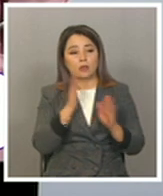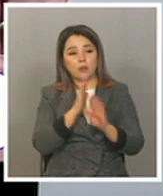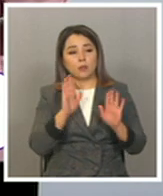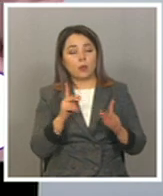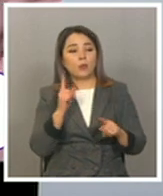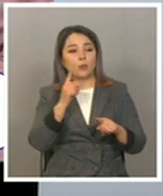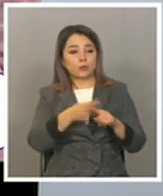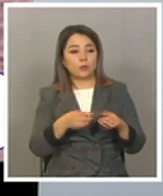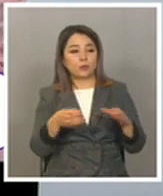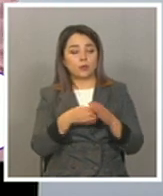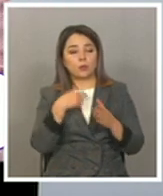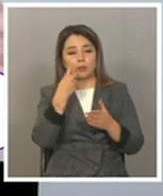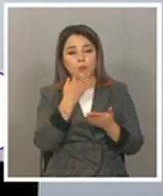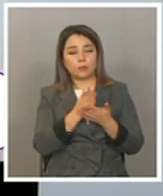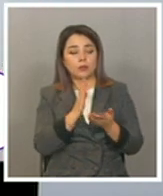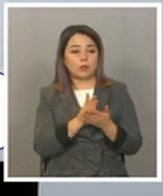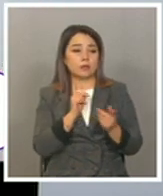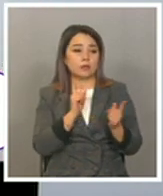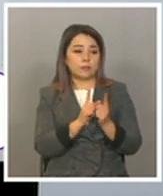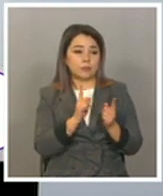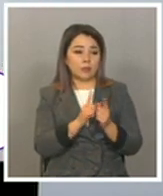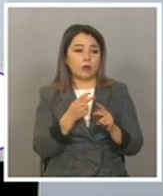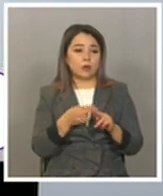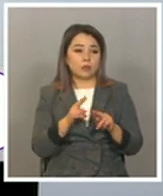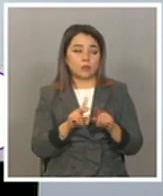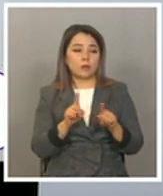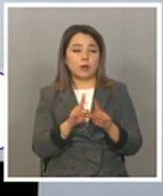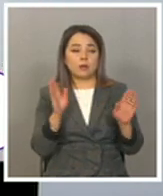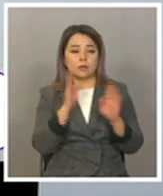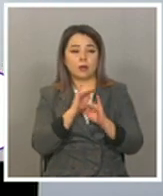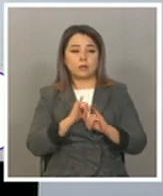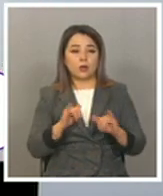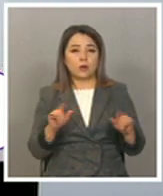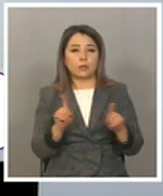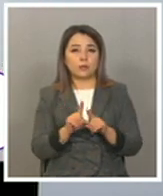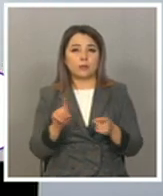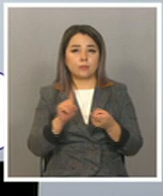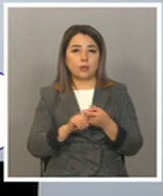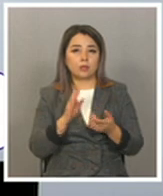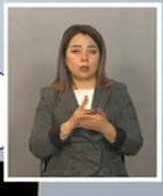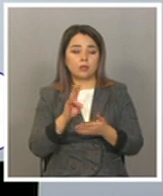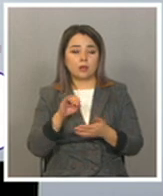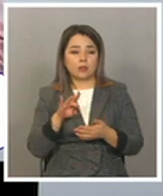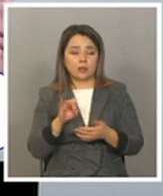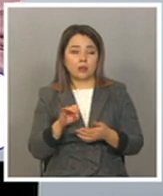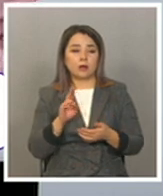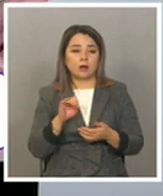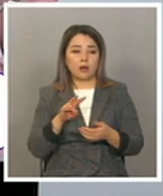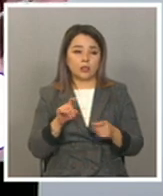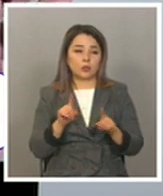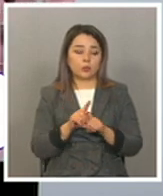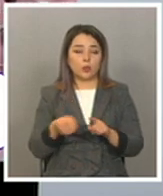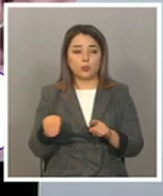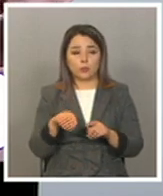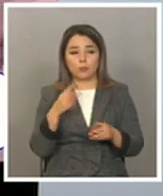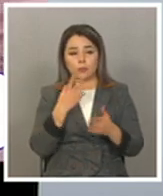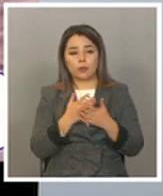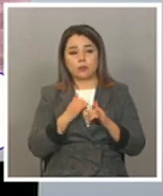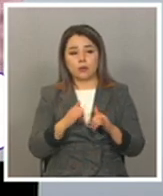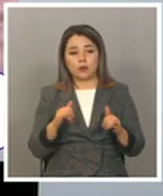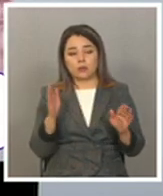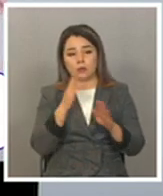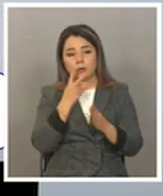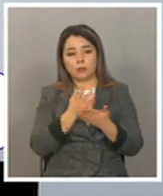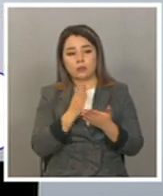қосылыс күйінде кездеседі. Және табиғатта таралуы бойынша натрий және калийдің тұздары табиғатта кеңінен таралған.